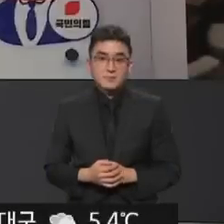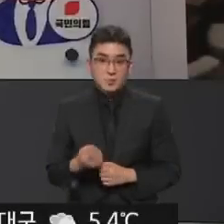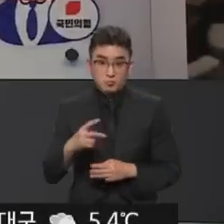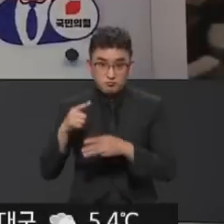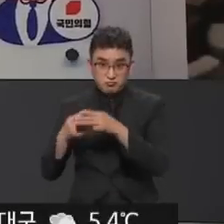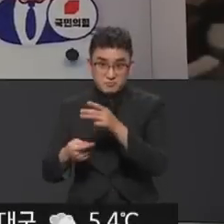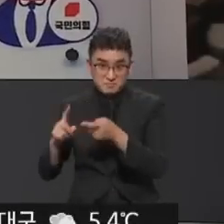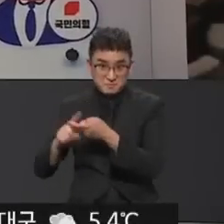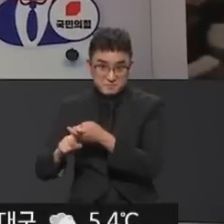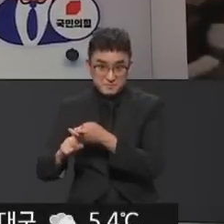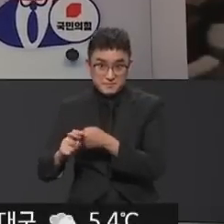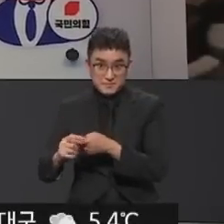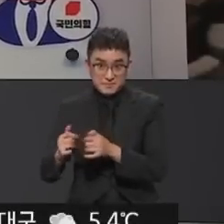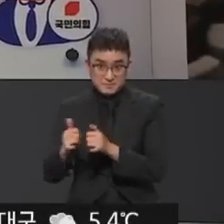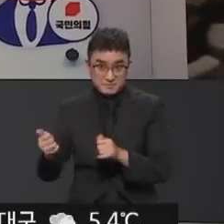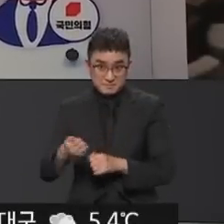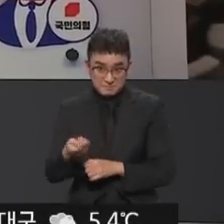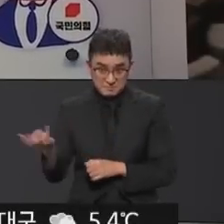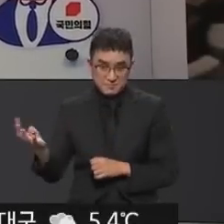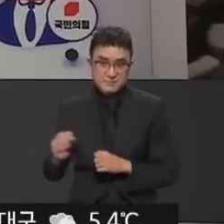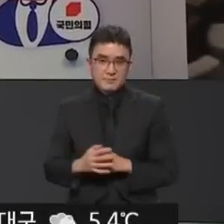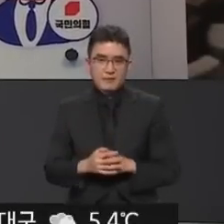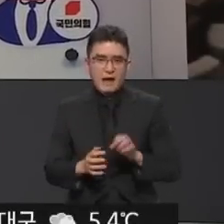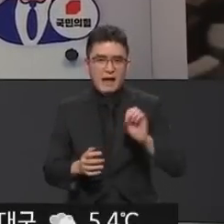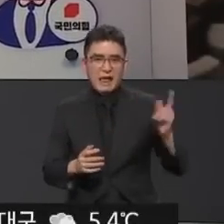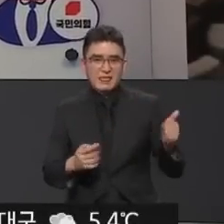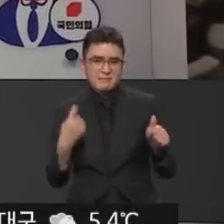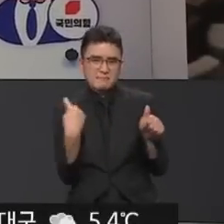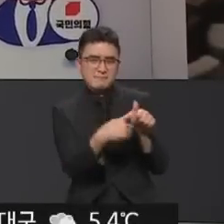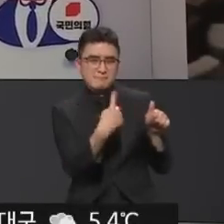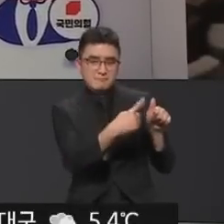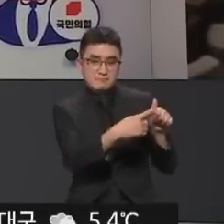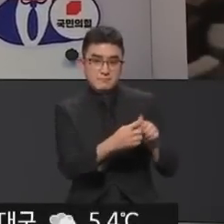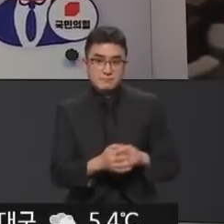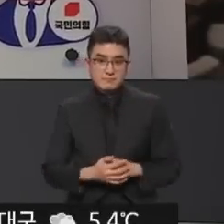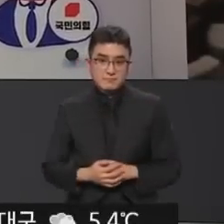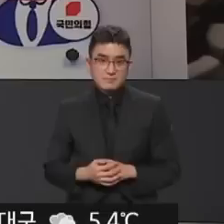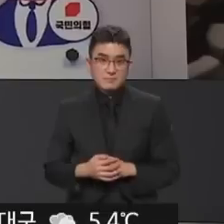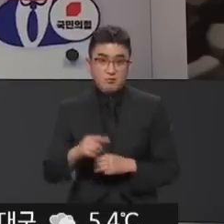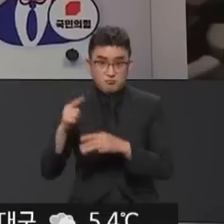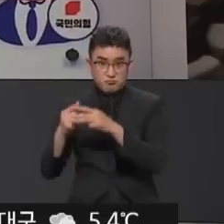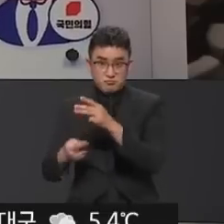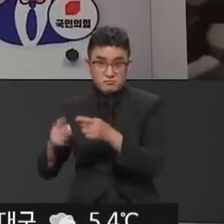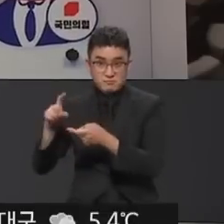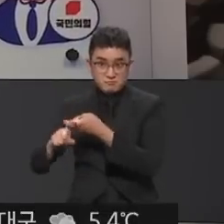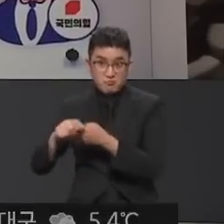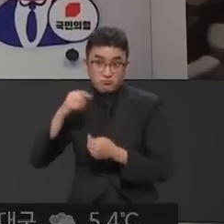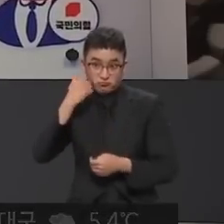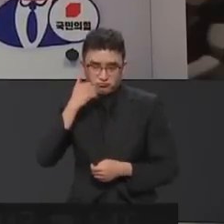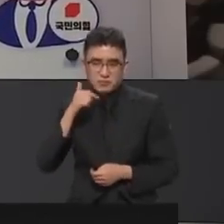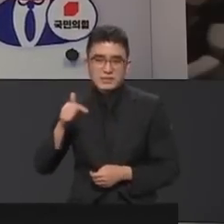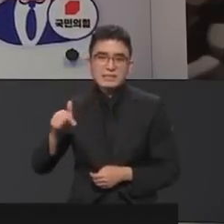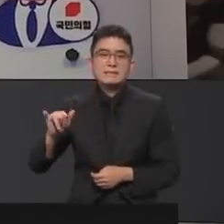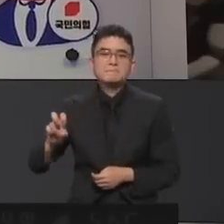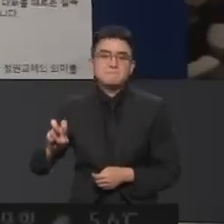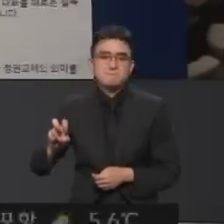인사들도 일제히 안 의원을 저격하고 나섰습니다. 진짜 윤심은 김기현이다. 김 의원을 측면 지원하기도